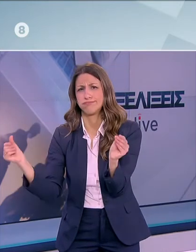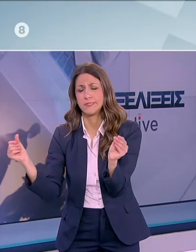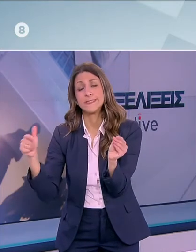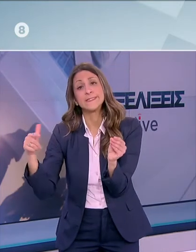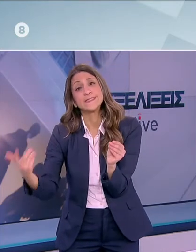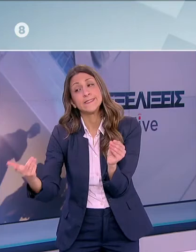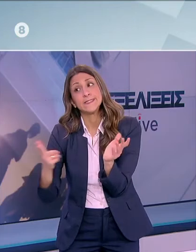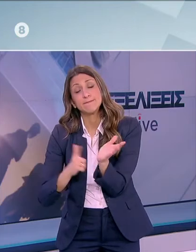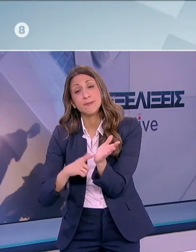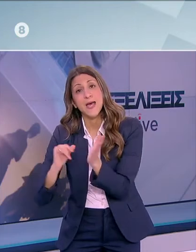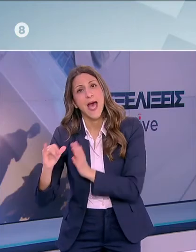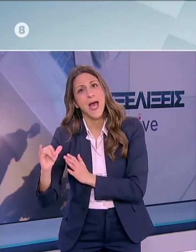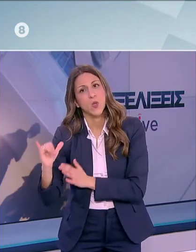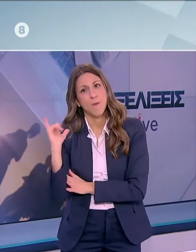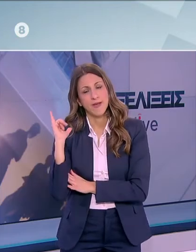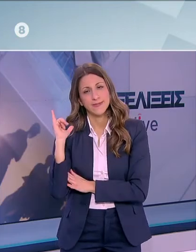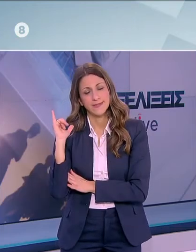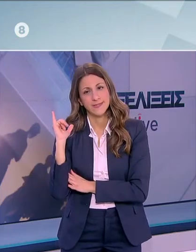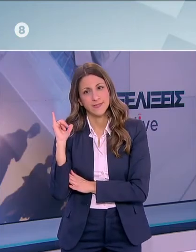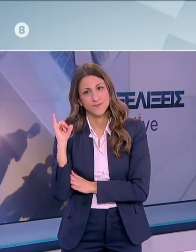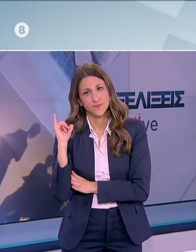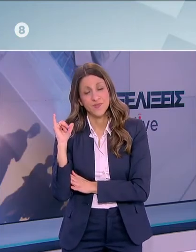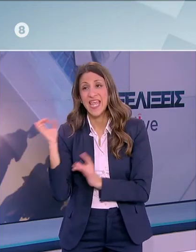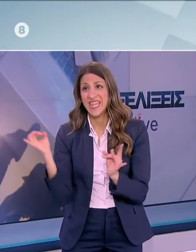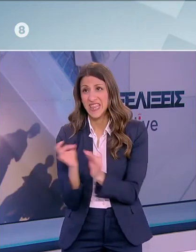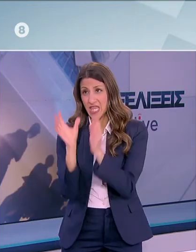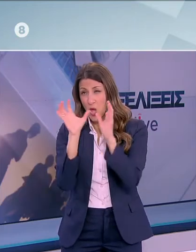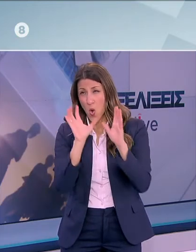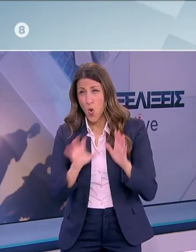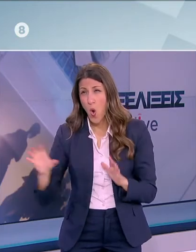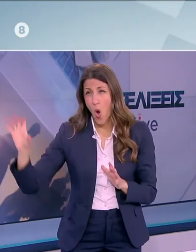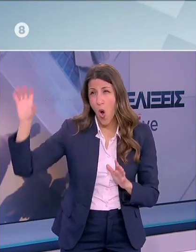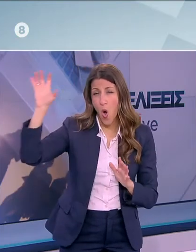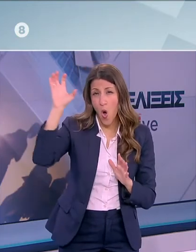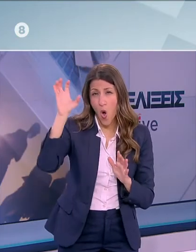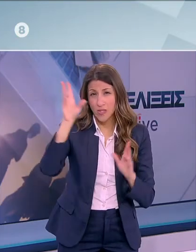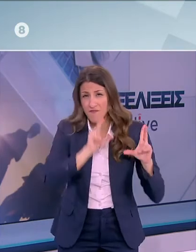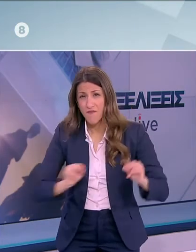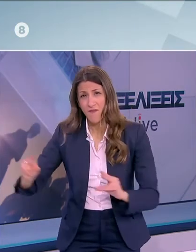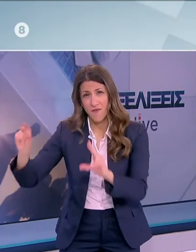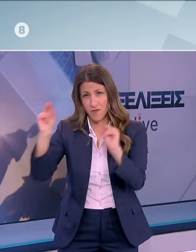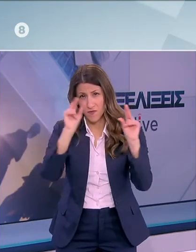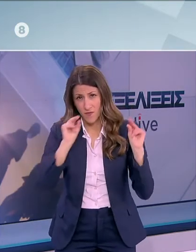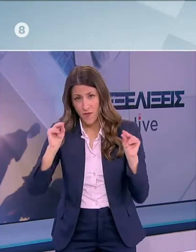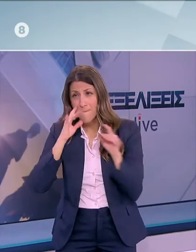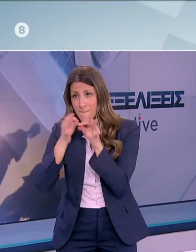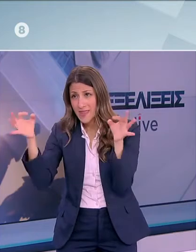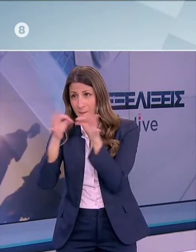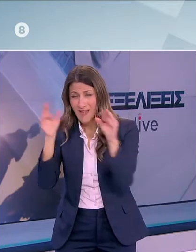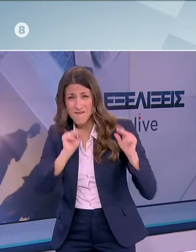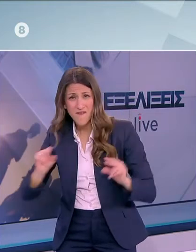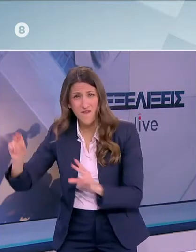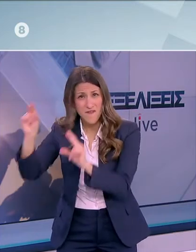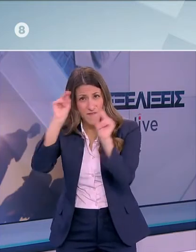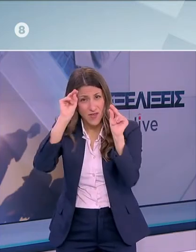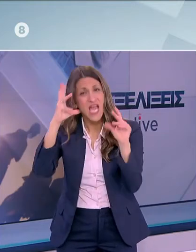αν ταυτόχρονα κινούταν με την ίδια ταχύτητα σε όλες τις χώρες, ταυτόχρονα όλοι παίρναμε τα ίδια μέτρα και καταφέραμε να έχουμε